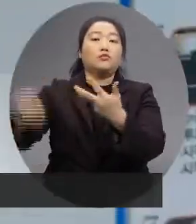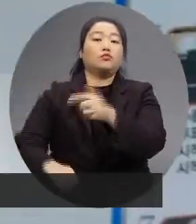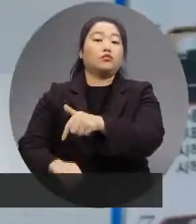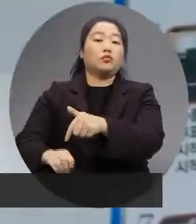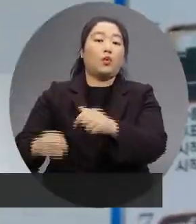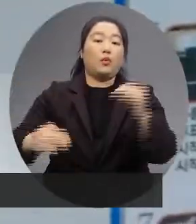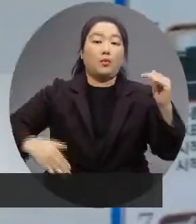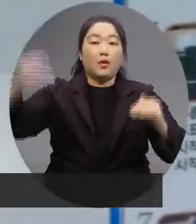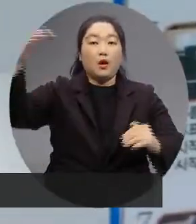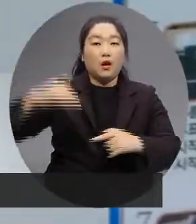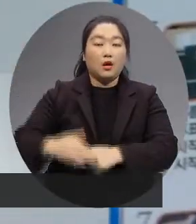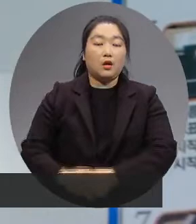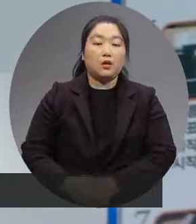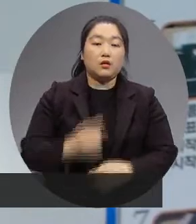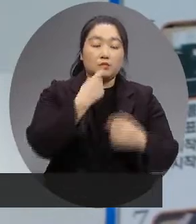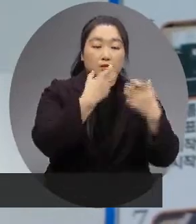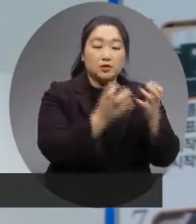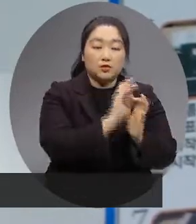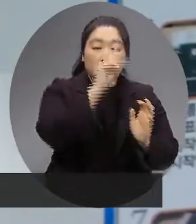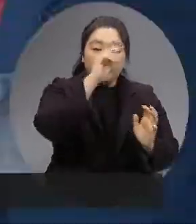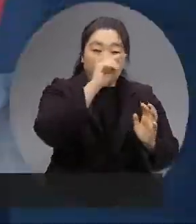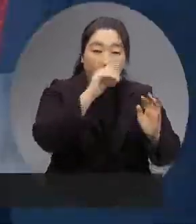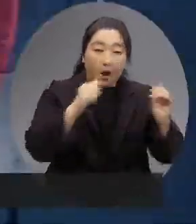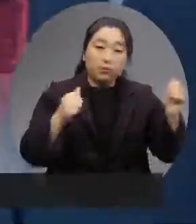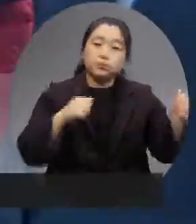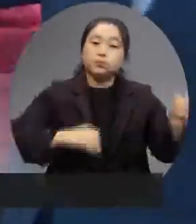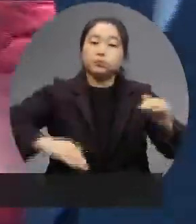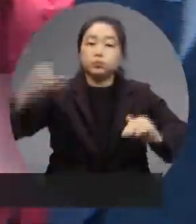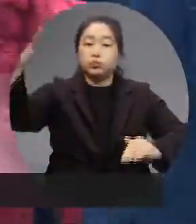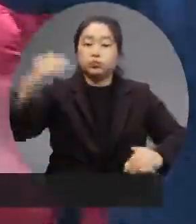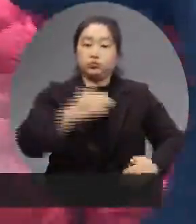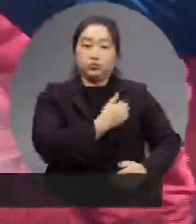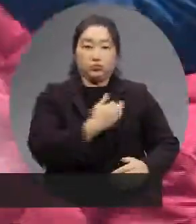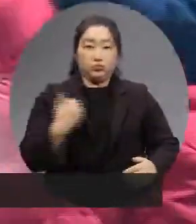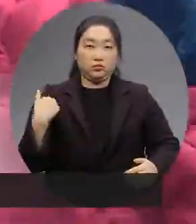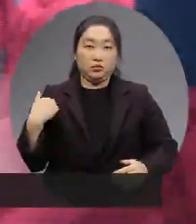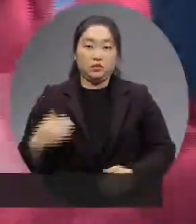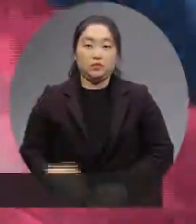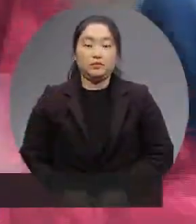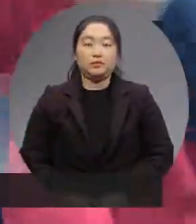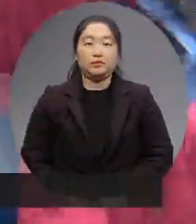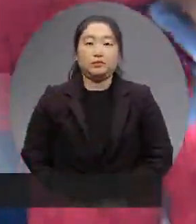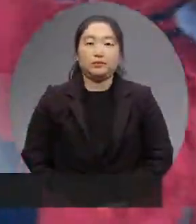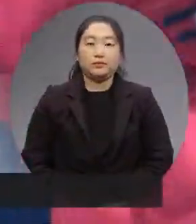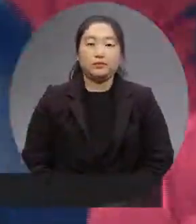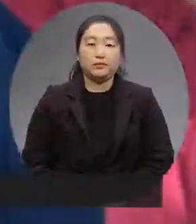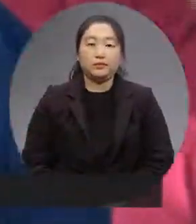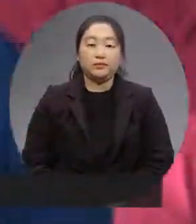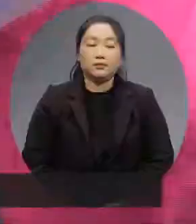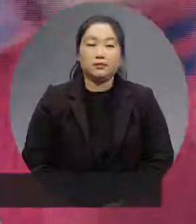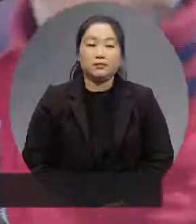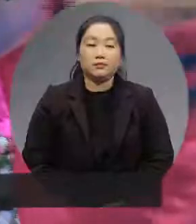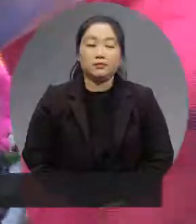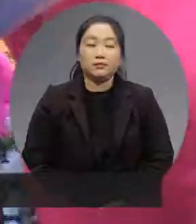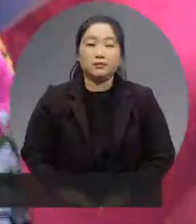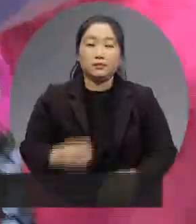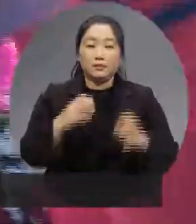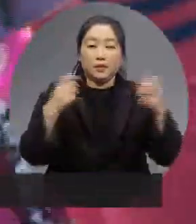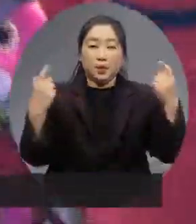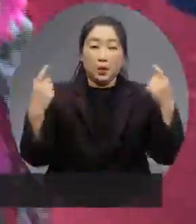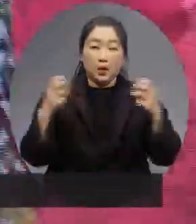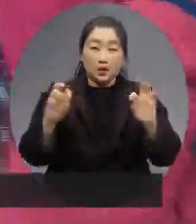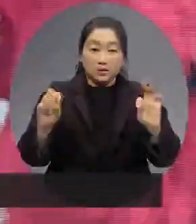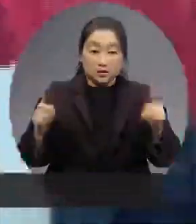48.38%의 득표율로 민주당 박한상 후보를 여유 있게 따돌리고 승리를 거머쥐었습니다. 여야